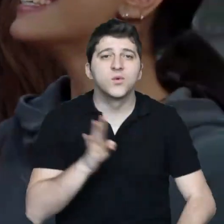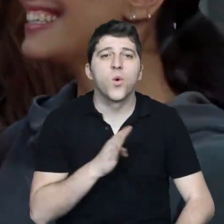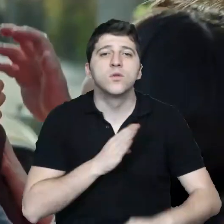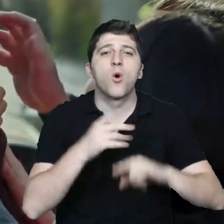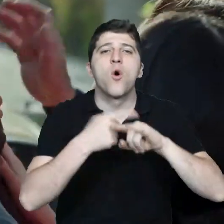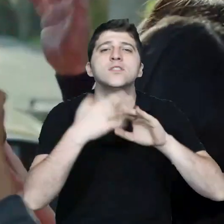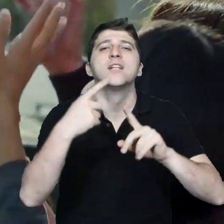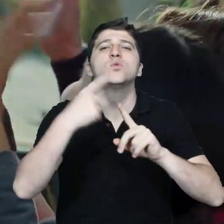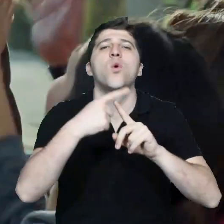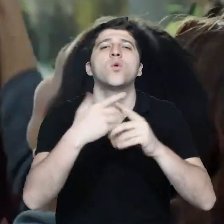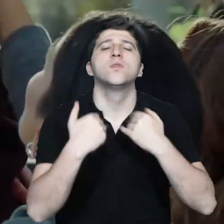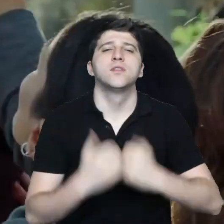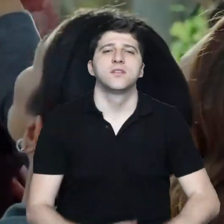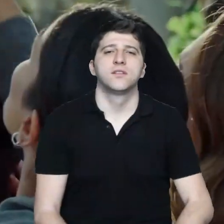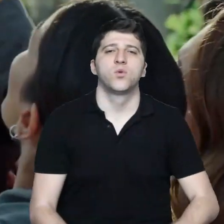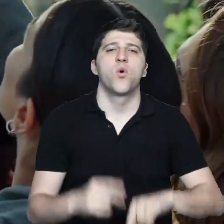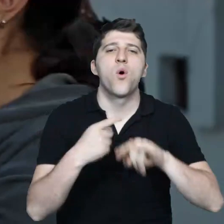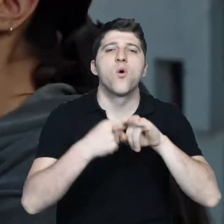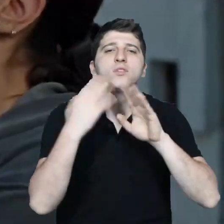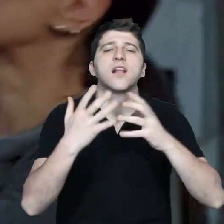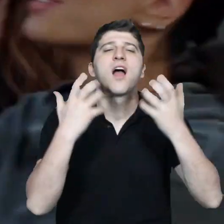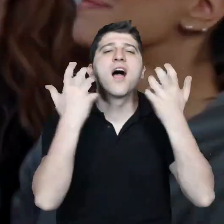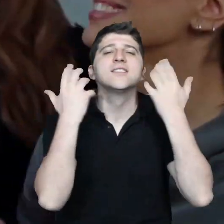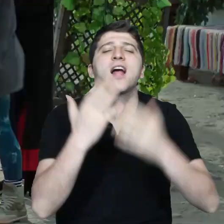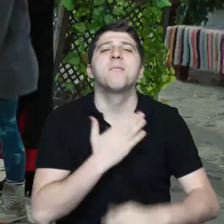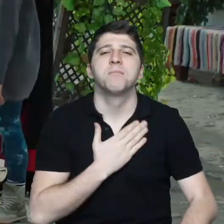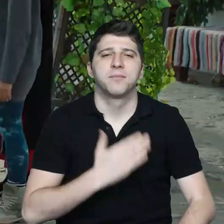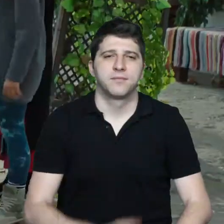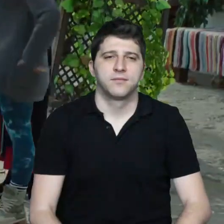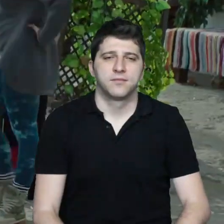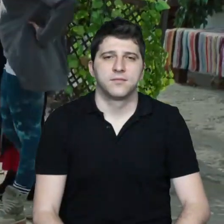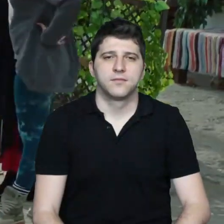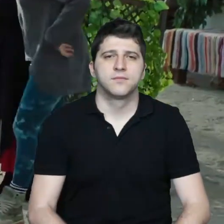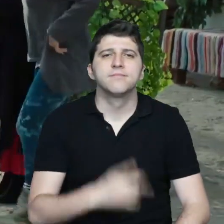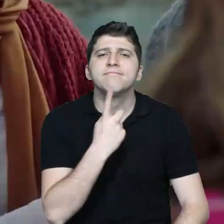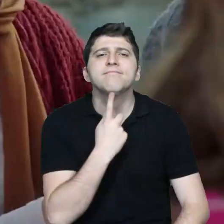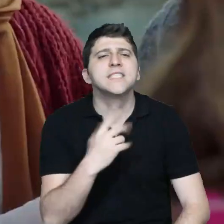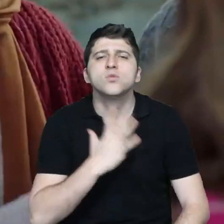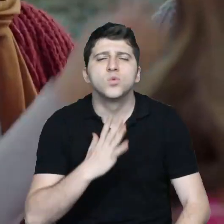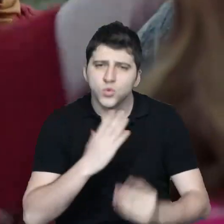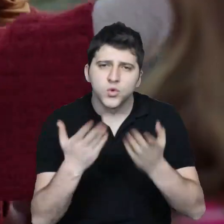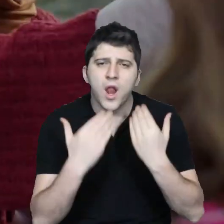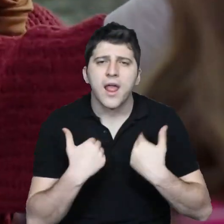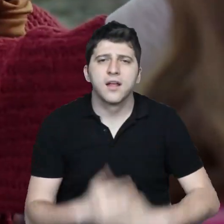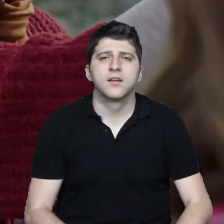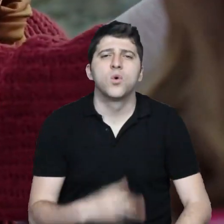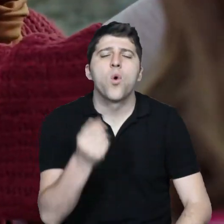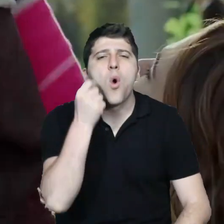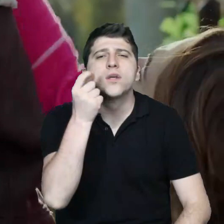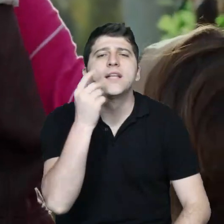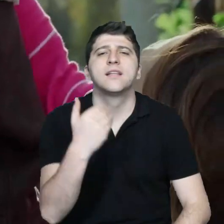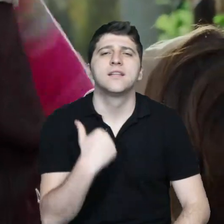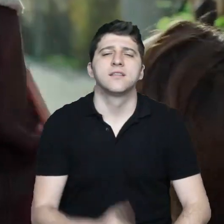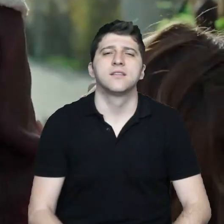Hoş geldin torun. Hoş geldin aslan parçam benim. Canın ne çekiyorsa söyle tamam mı? Çok özledik